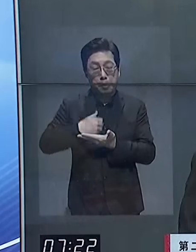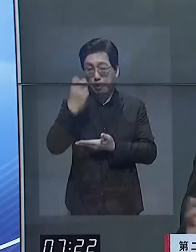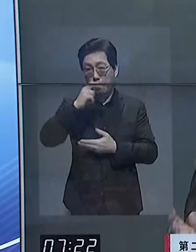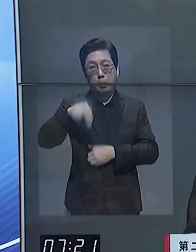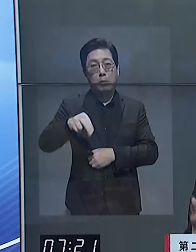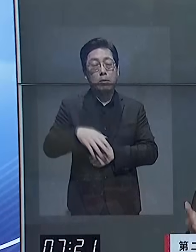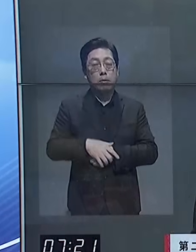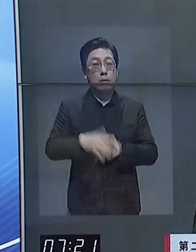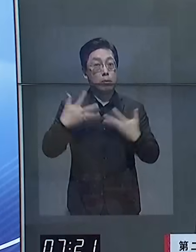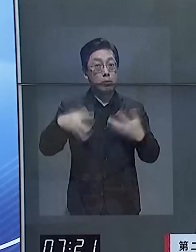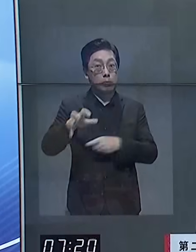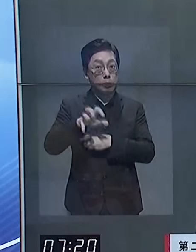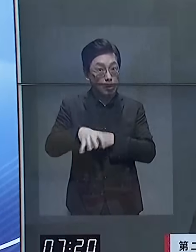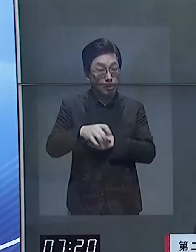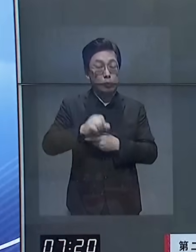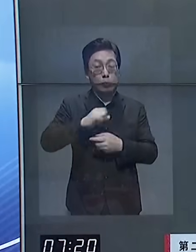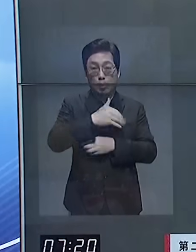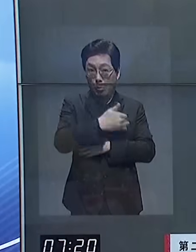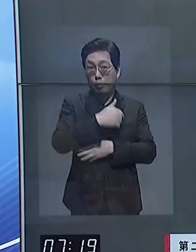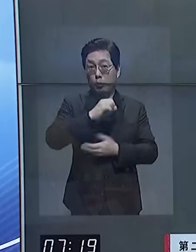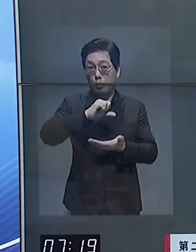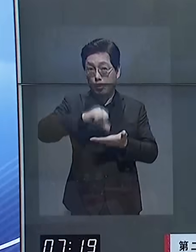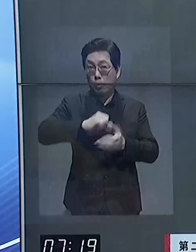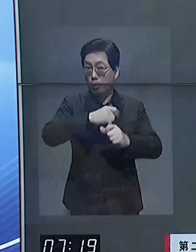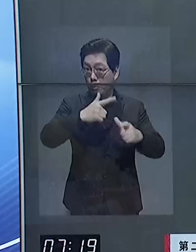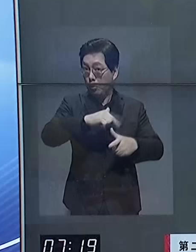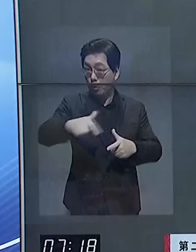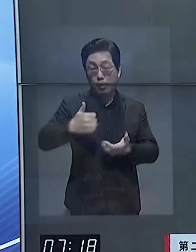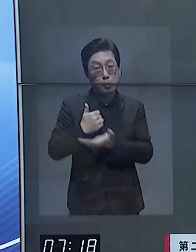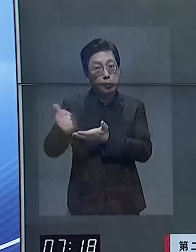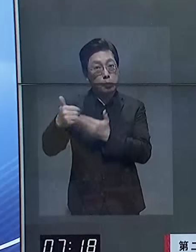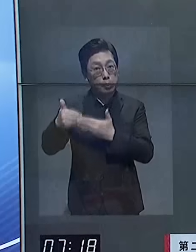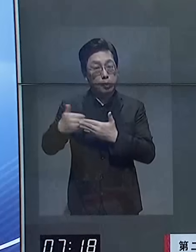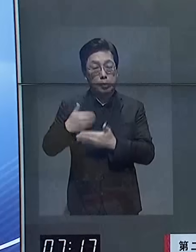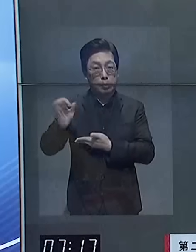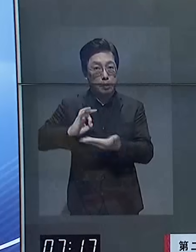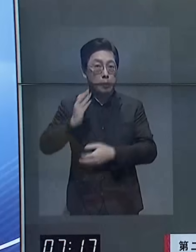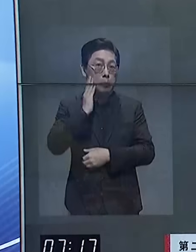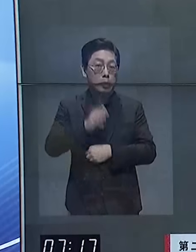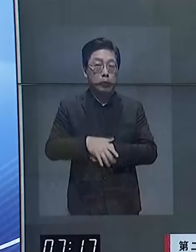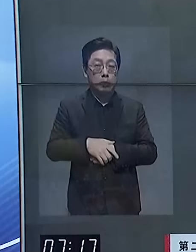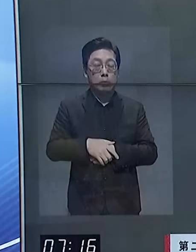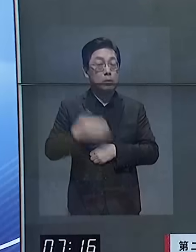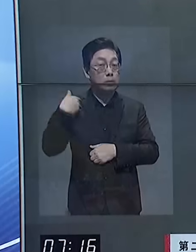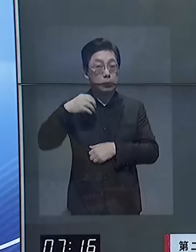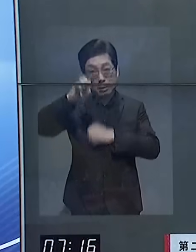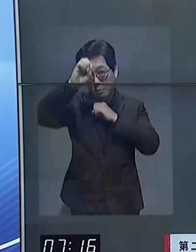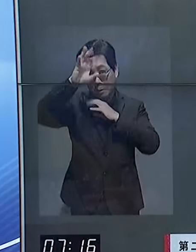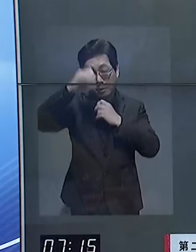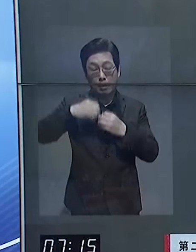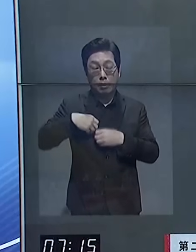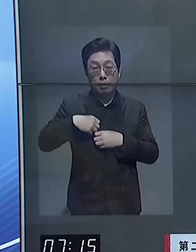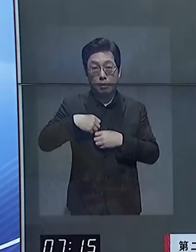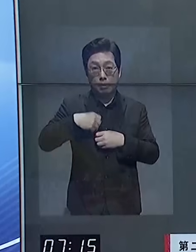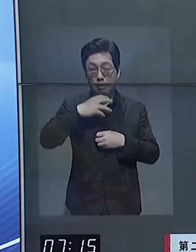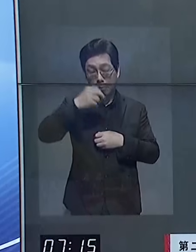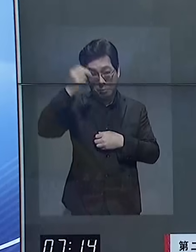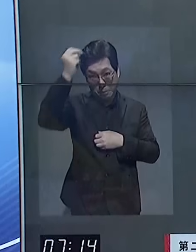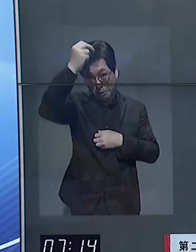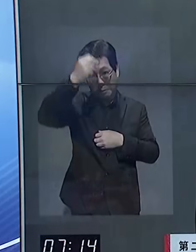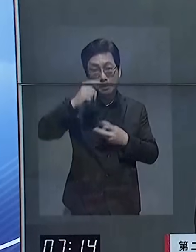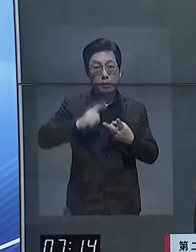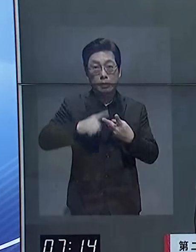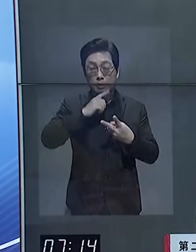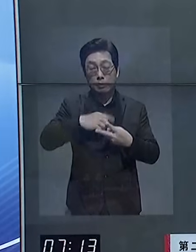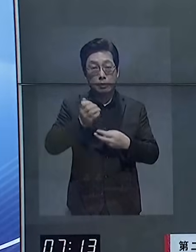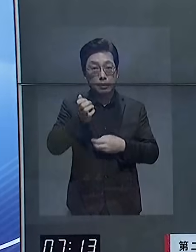党执政之下，两岸的关系搞得很僵，也导致了农渔民的权益受到非常大的冲击。而民进党过去呢，批评 APA